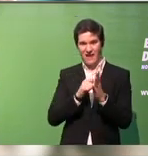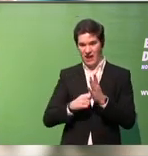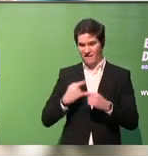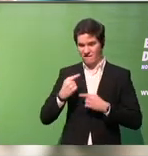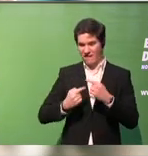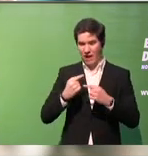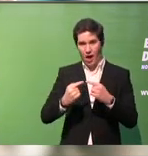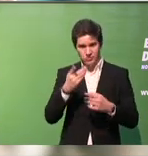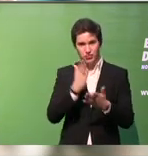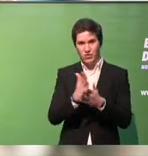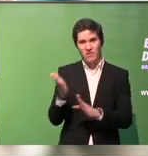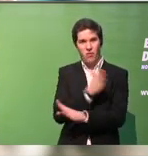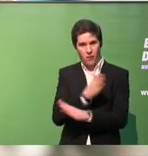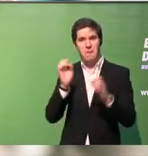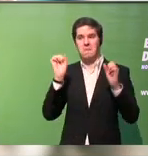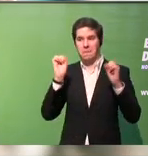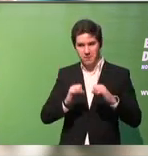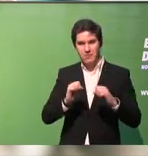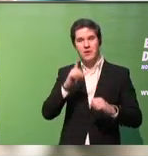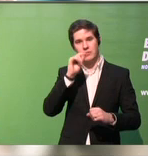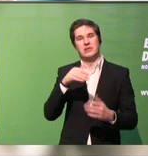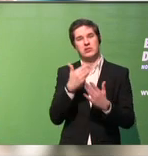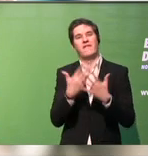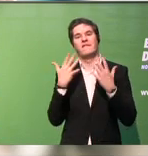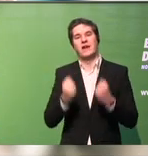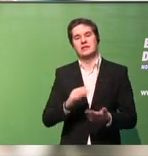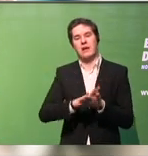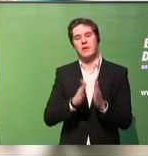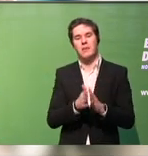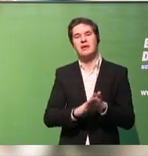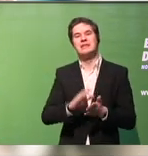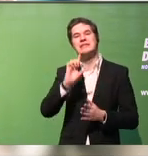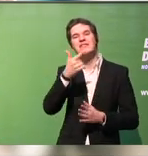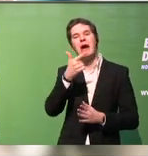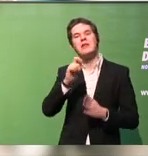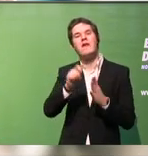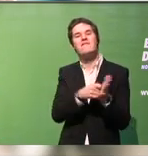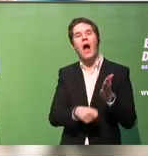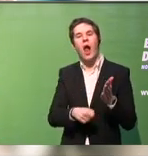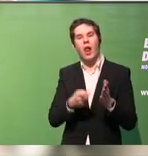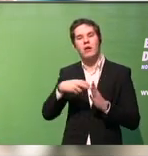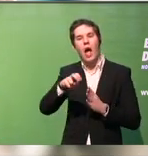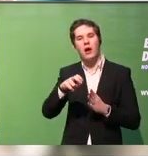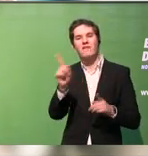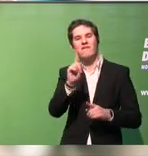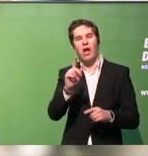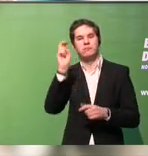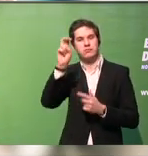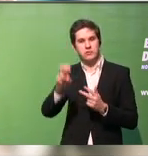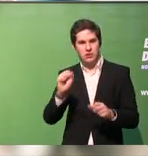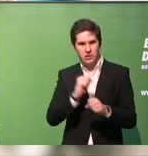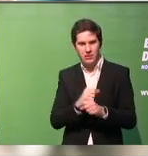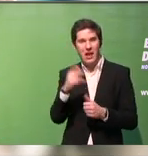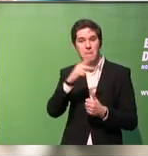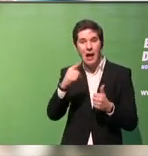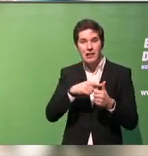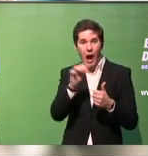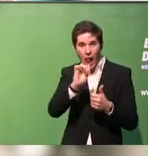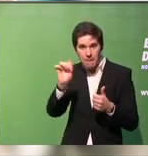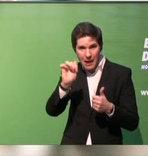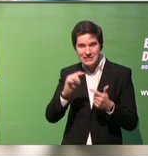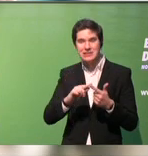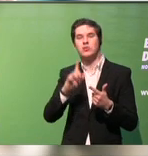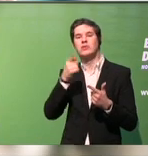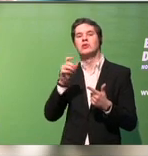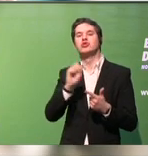es so aus, dass im zweiten Wahlgang antreten können Peter Alberts und